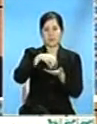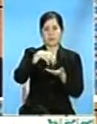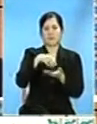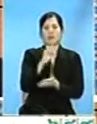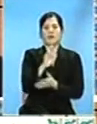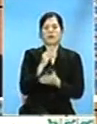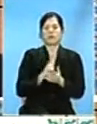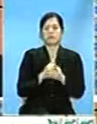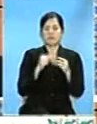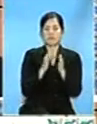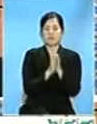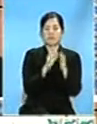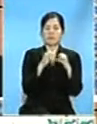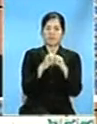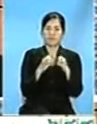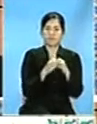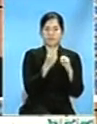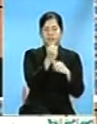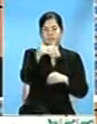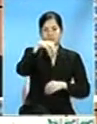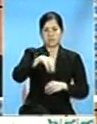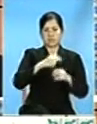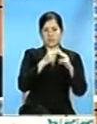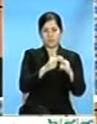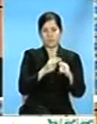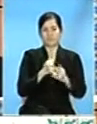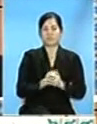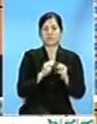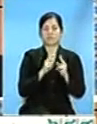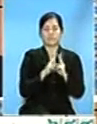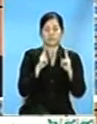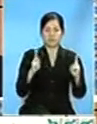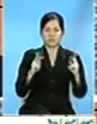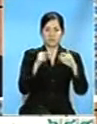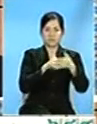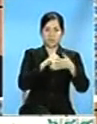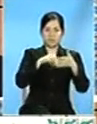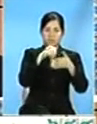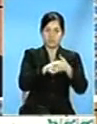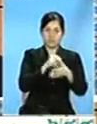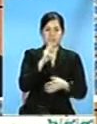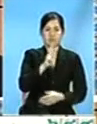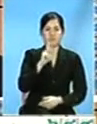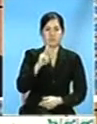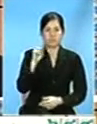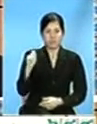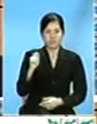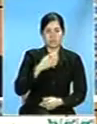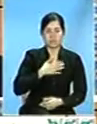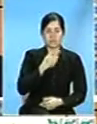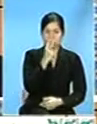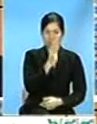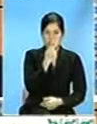เข้าไปแทรกแซงองค์กรอิสระจะเป็นกรรมการการเลือกตั้งซึ่งเราก็เห็นแล้วนะครับว่